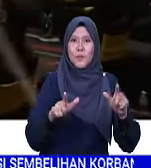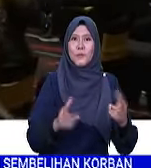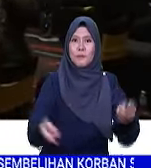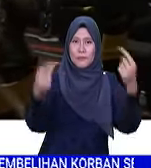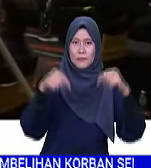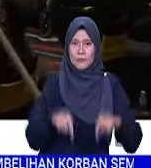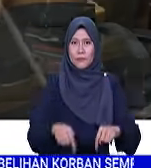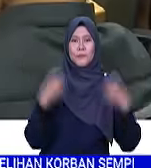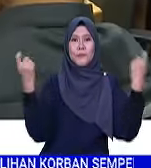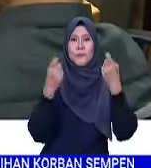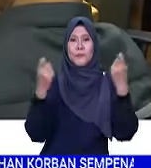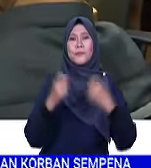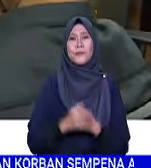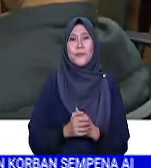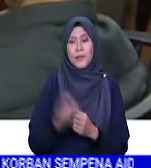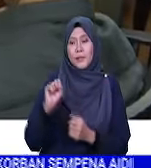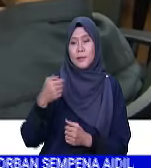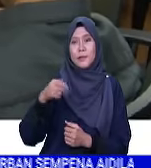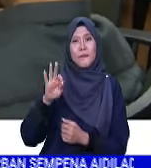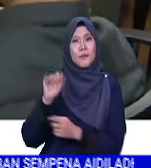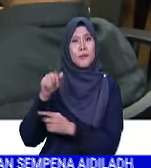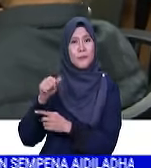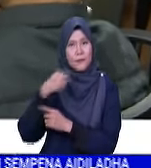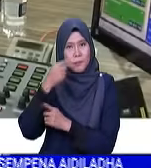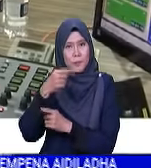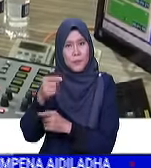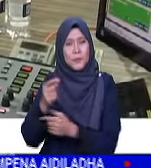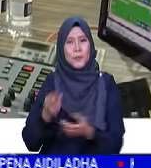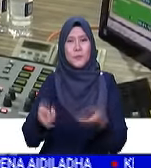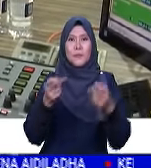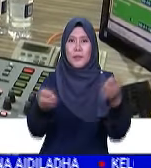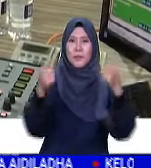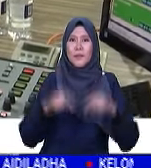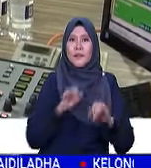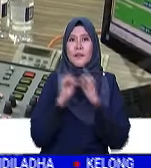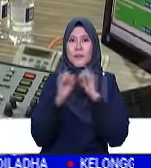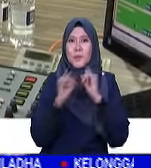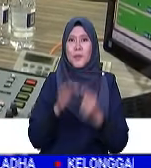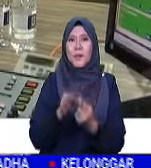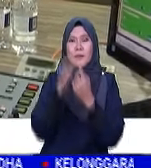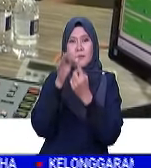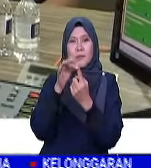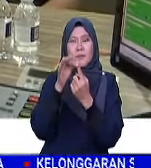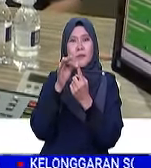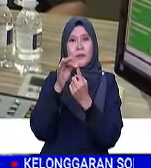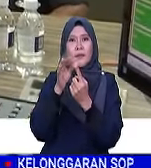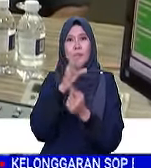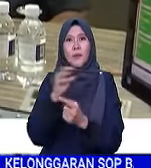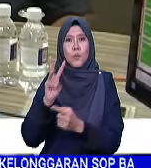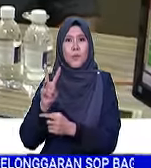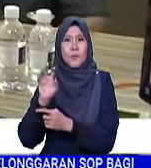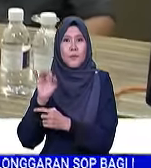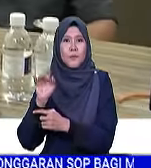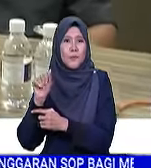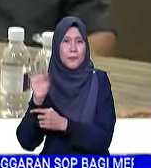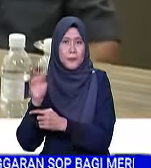pada majlis tersebut. Safiqah memberitahu demikian semasa menghadiri sesi temubual khas YFM Bidayah dan YFM